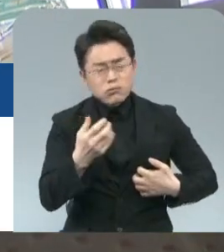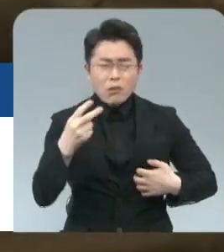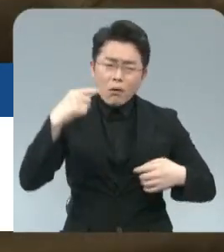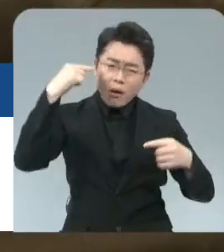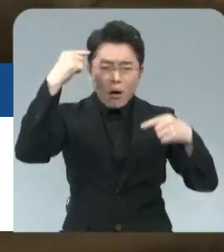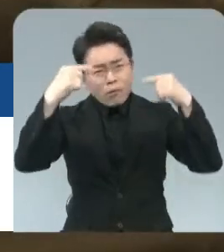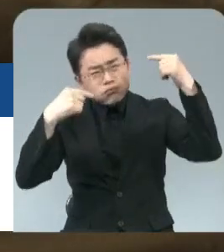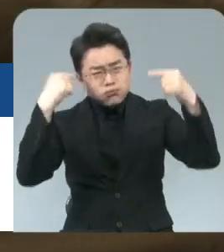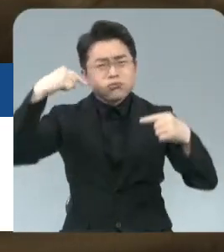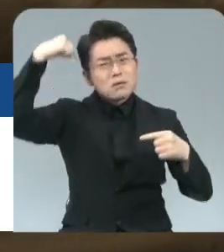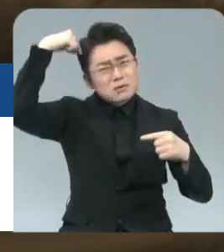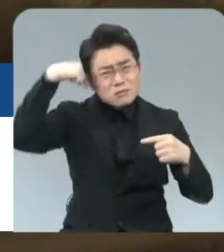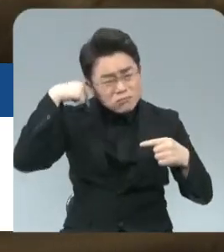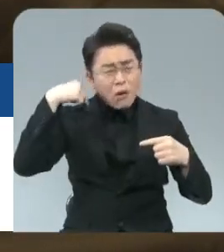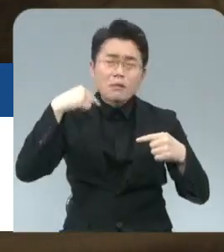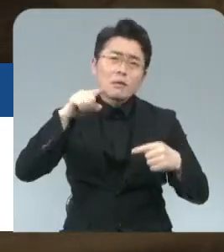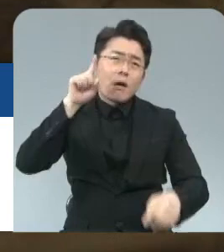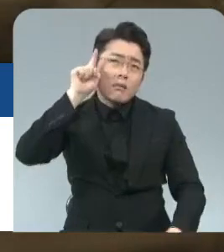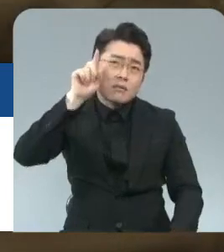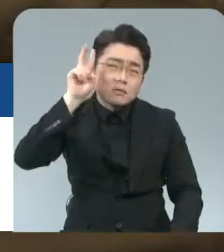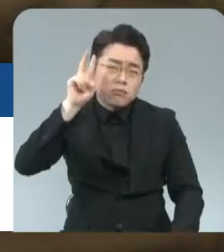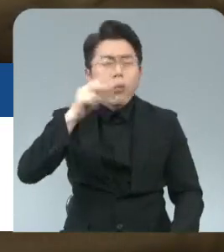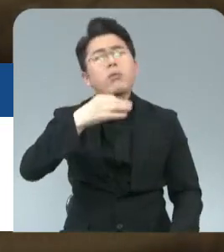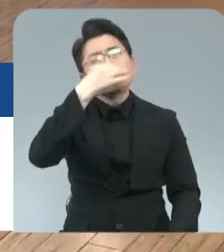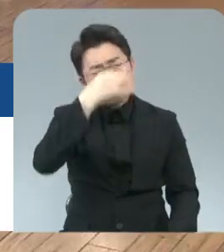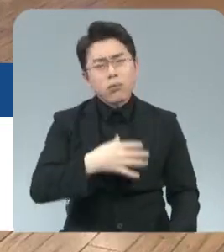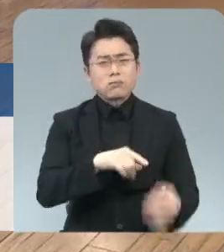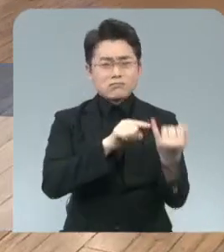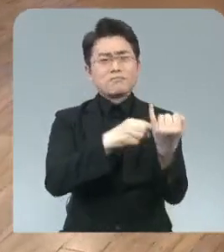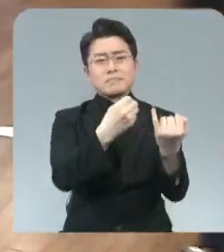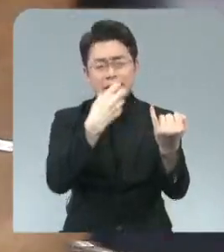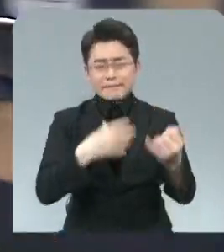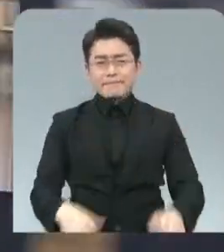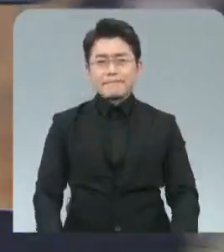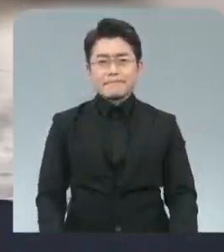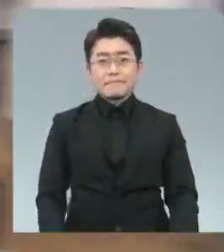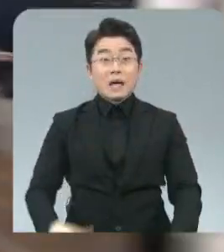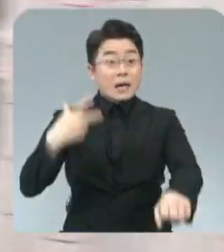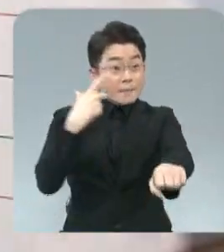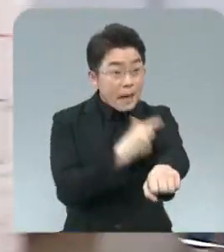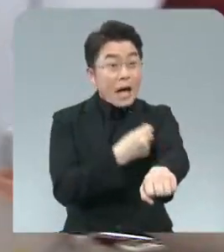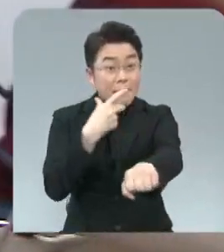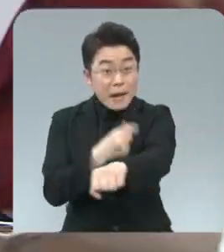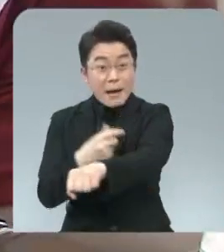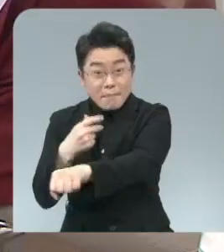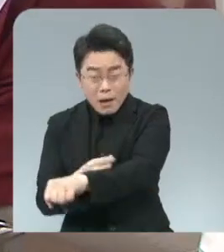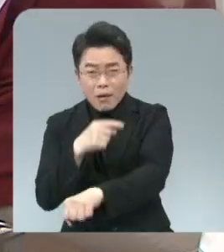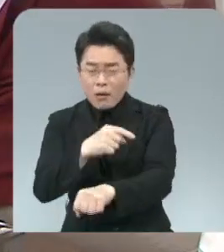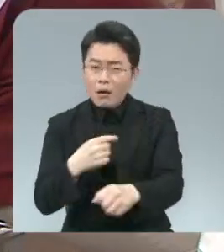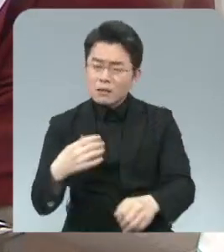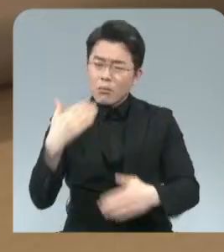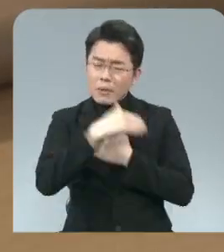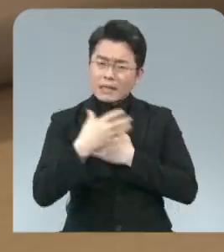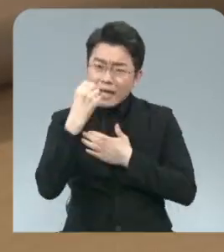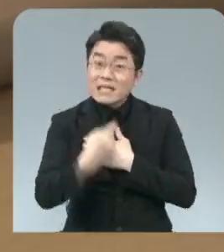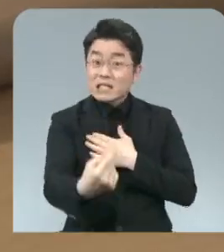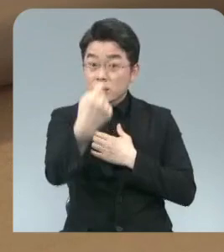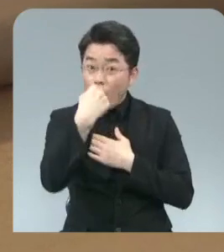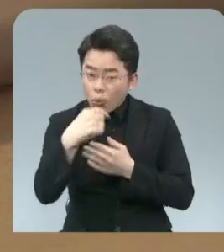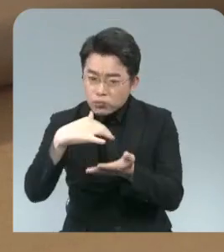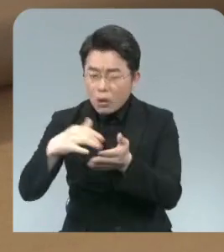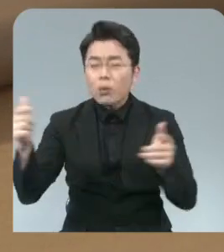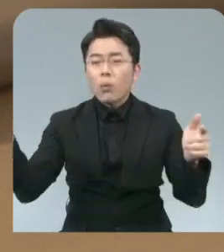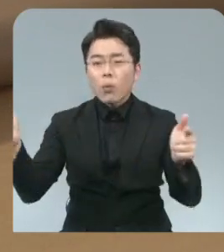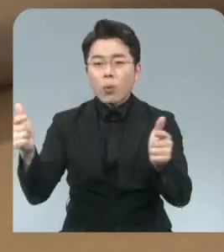어지러움도 좀 있고 해서 한 이틀 정도 힘들어서. 접종이 진행될수록 이상 반응 신고율은 줄어드는